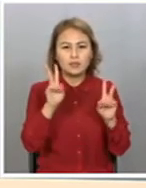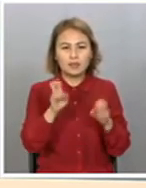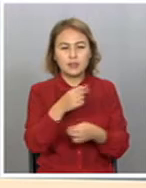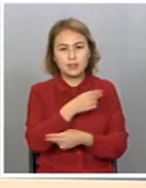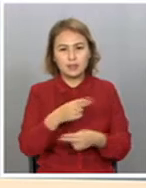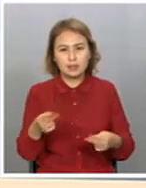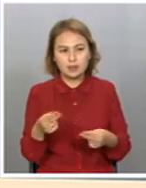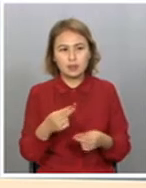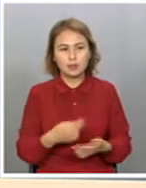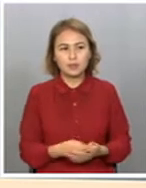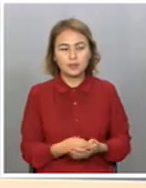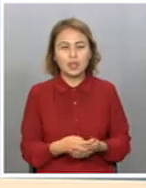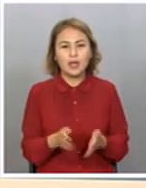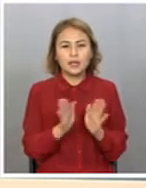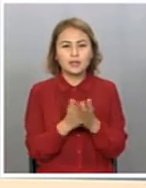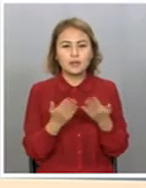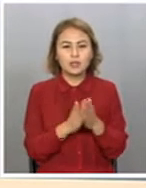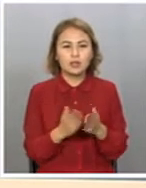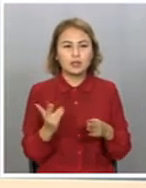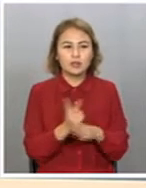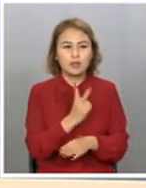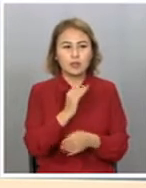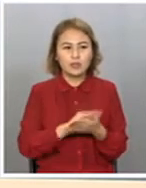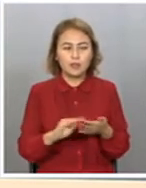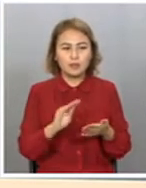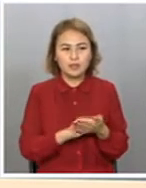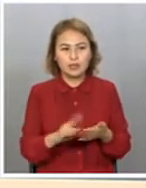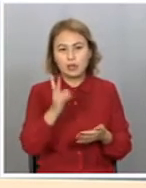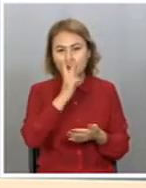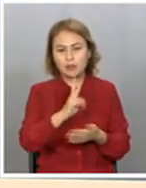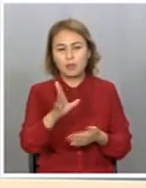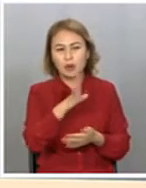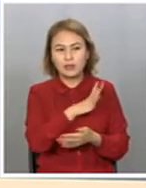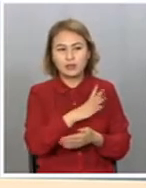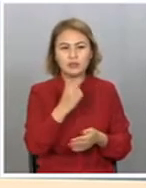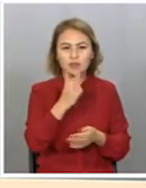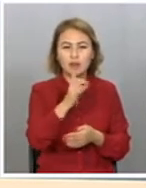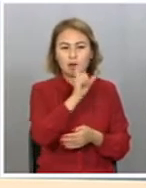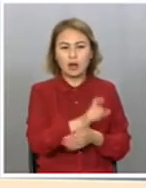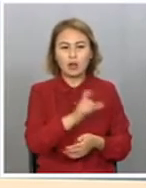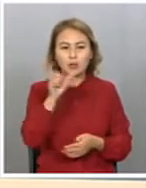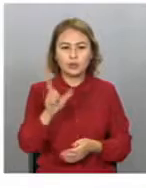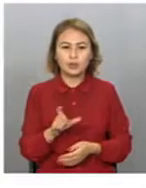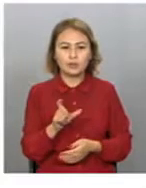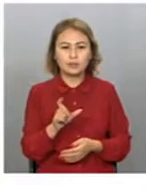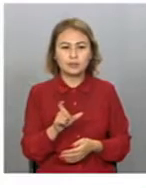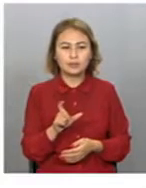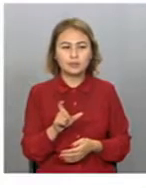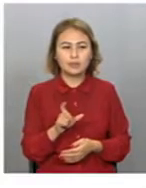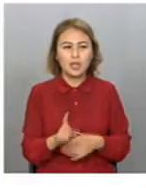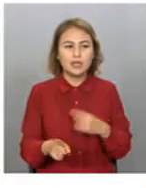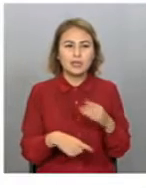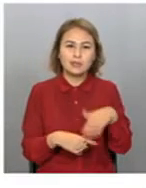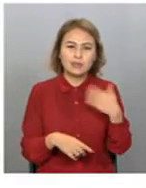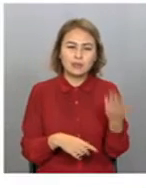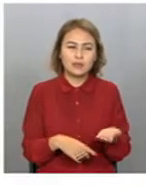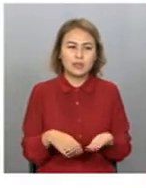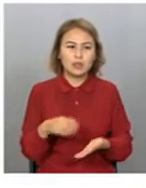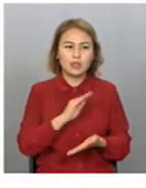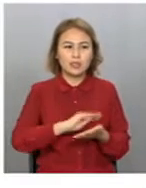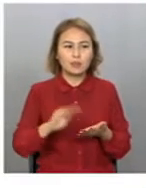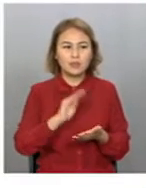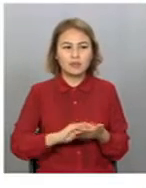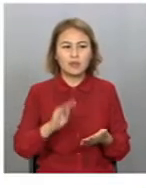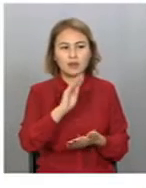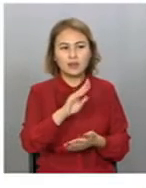стратегией. Дневник двойной записи записывается в две колонки. С левой стороны